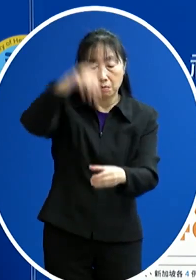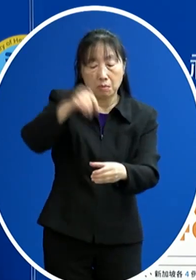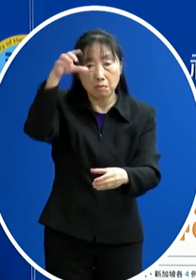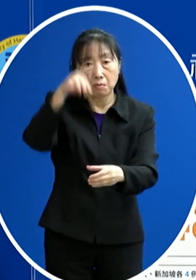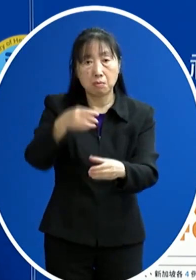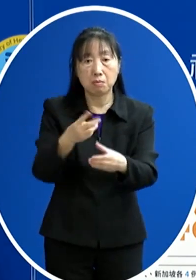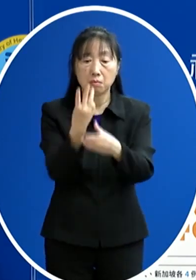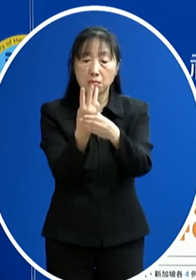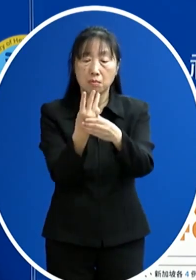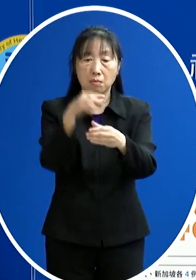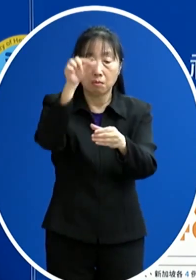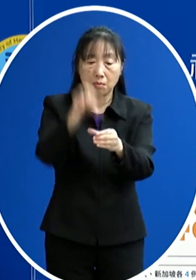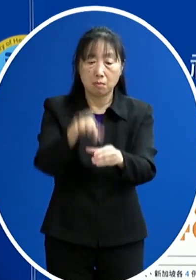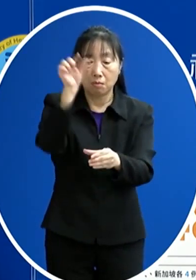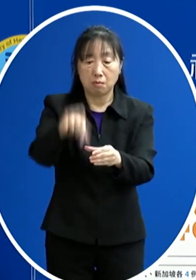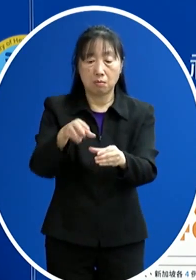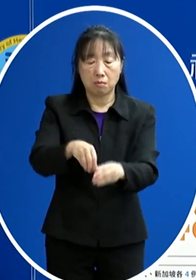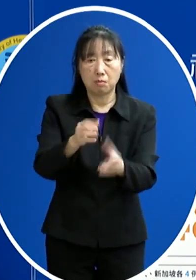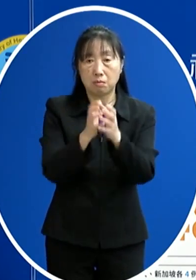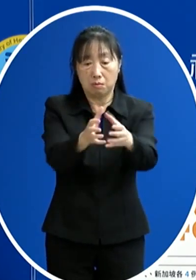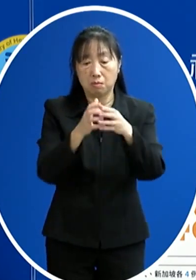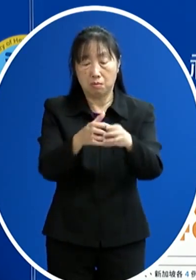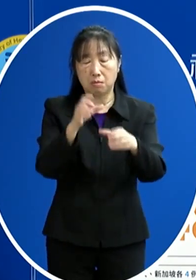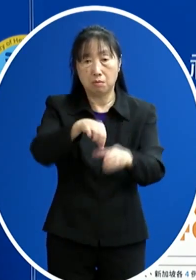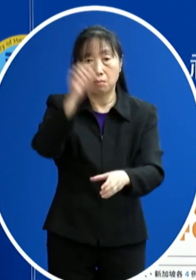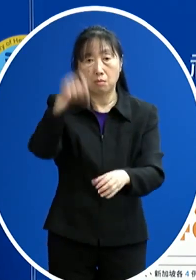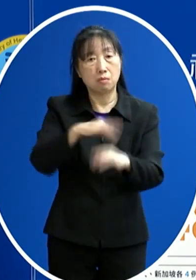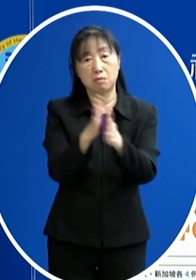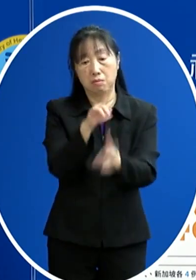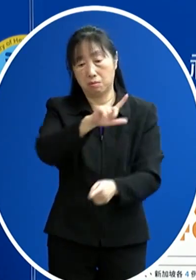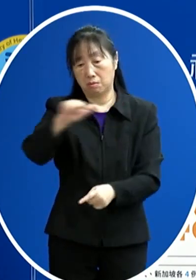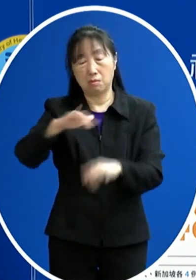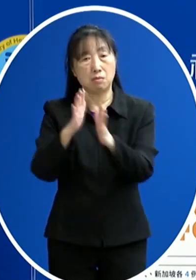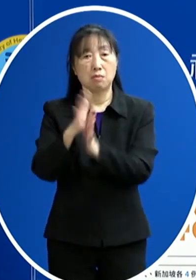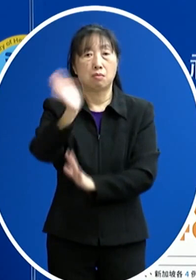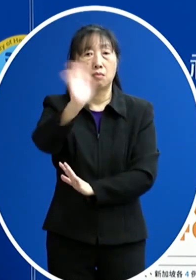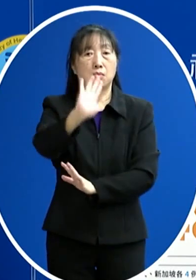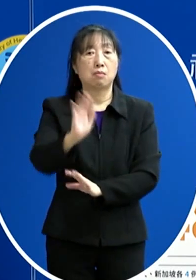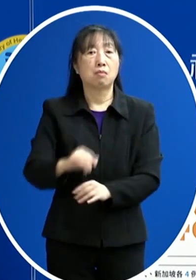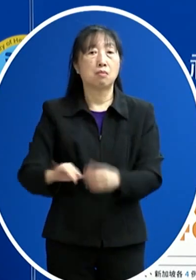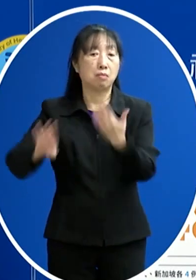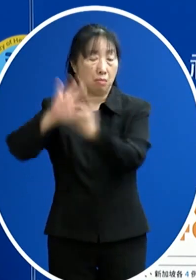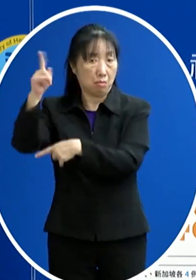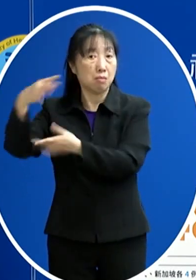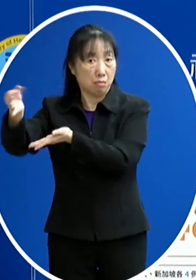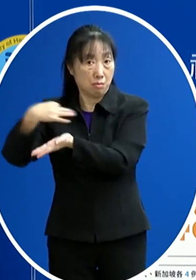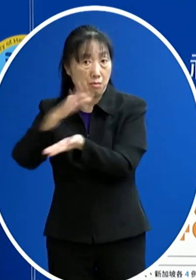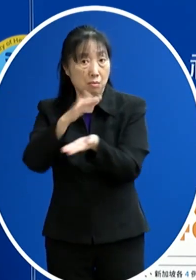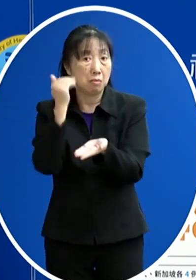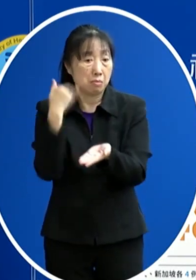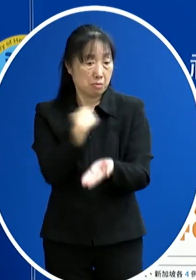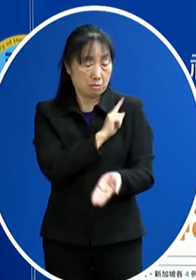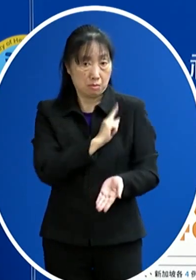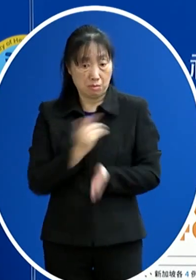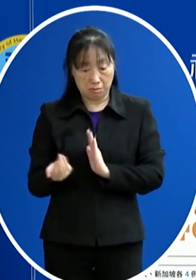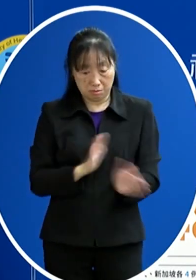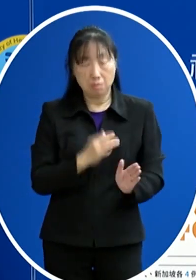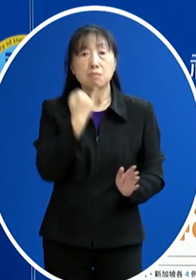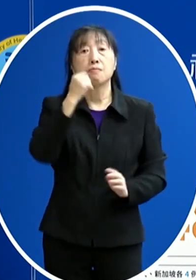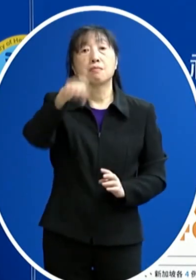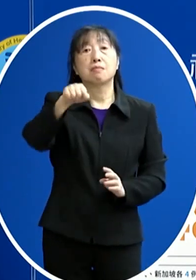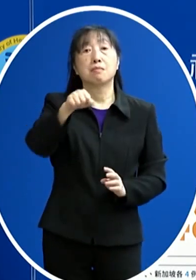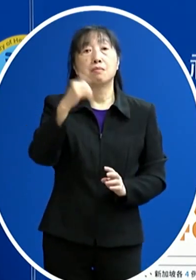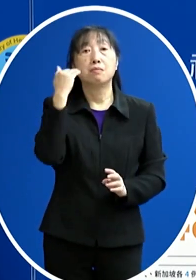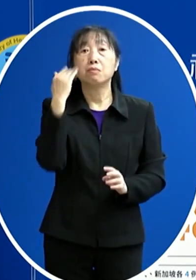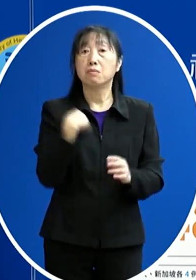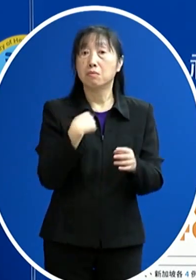具。当然我曾经看过有人自备，哦，因为外面也有卖那个自备的，那你如果自备我们不禁止，